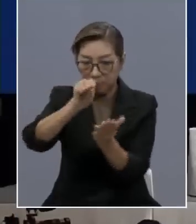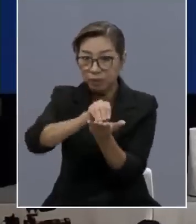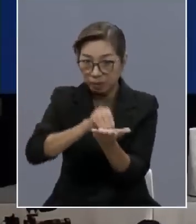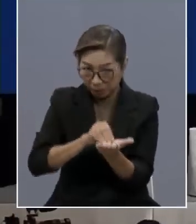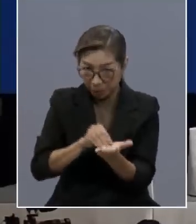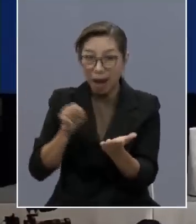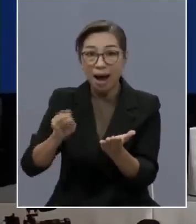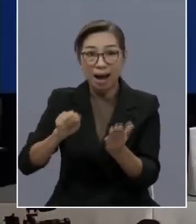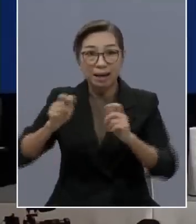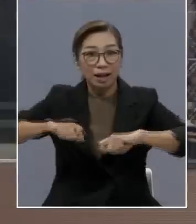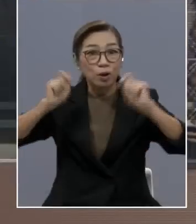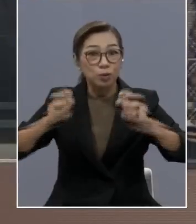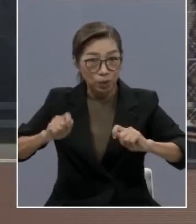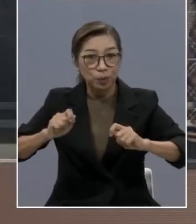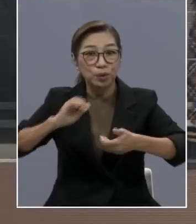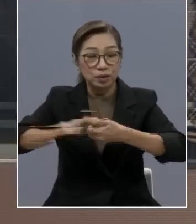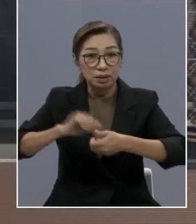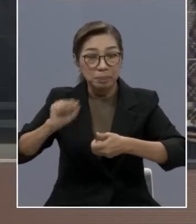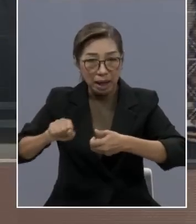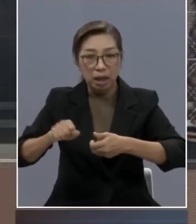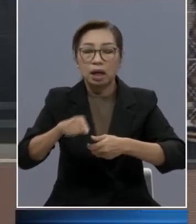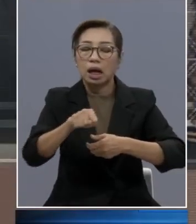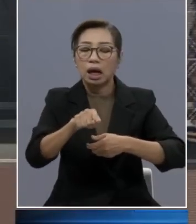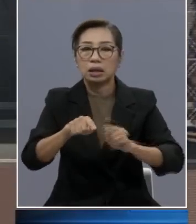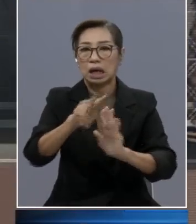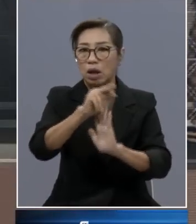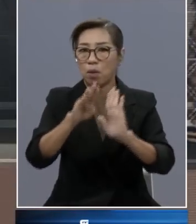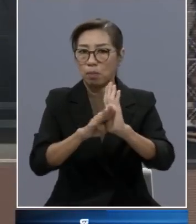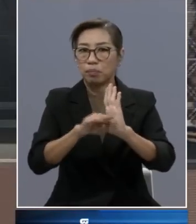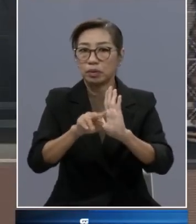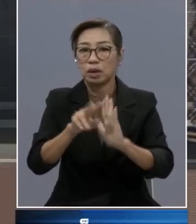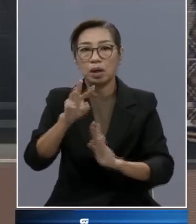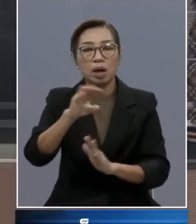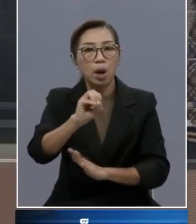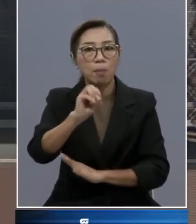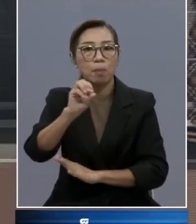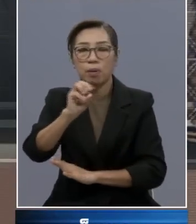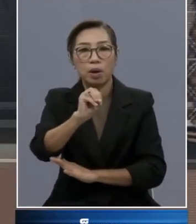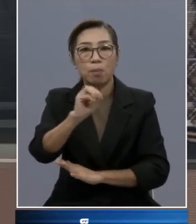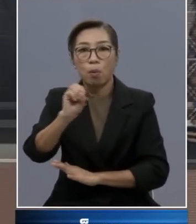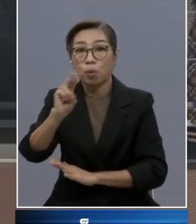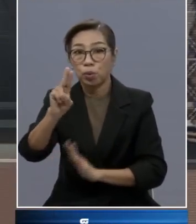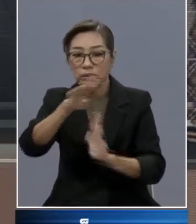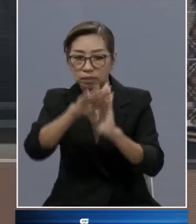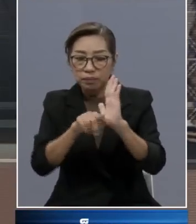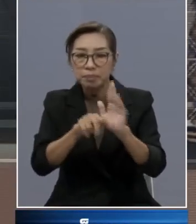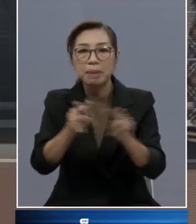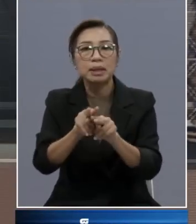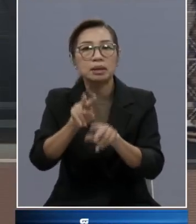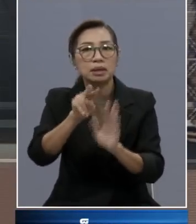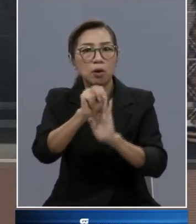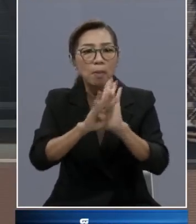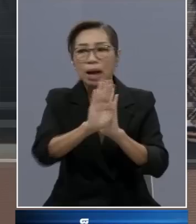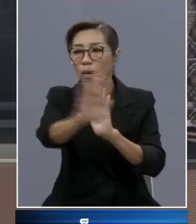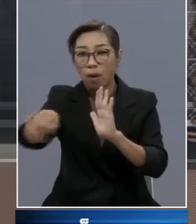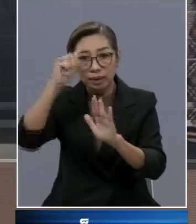ซ็นกันซึ่งไอ้วาระร่วมที่ว่าเนี่ยมันจะถูกระบุไว้ใน MOU มันเป็นวาระแล้วก็นโยบายที่ทุกพรรคเห็นพ้องตรงกันนะครับก็จะผ